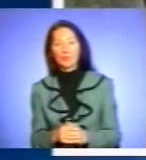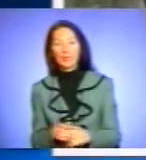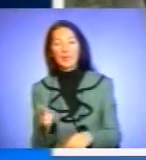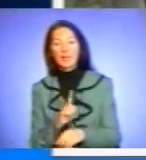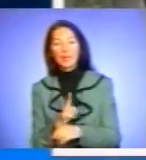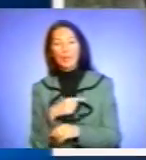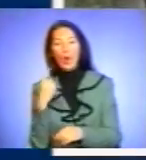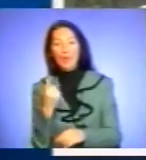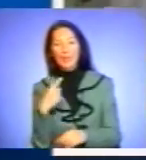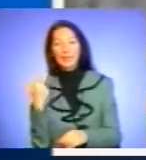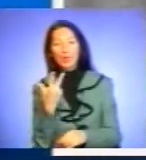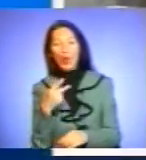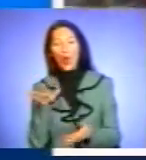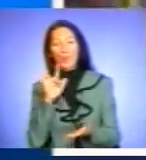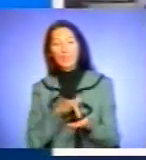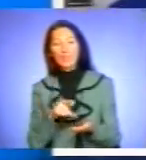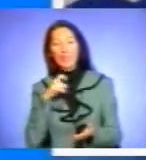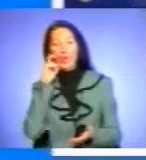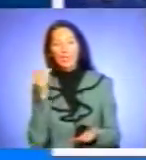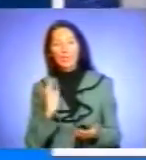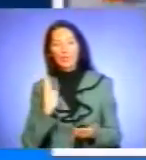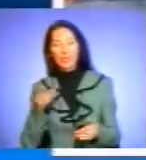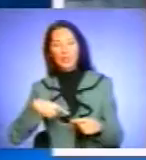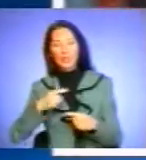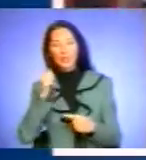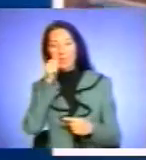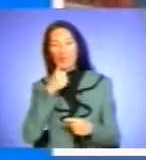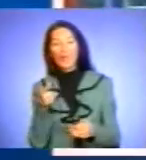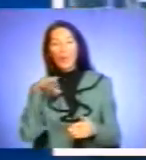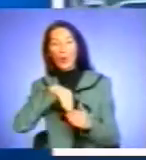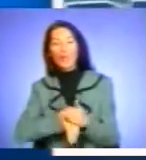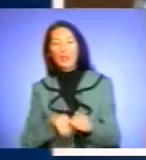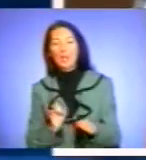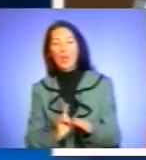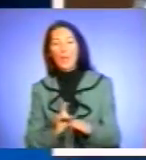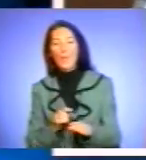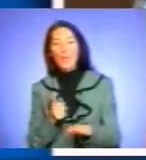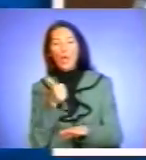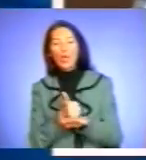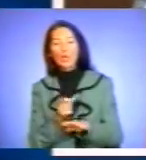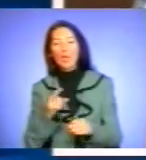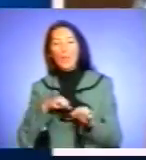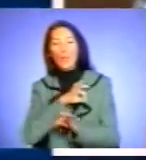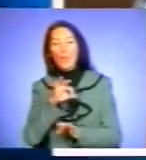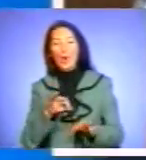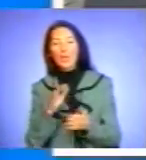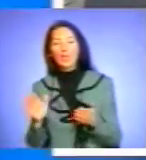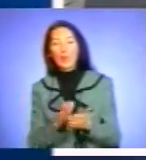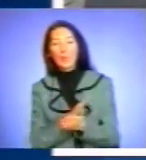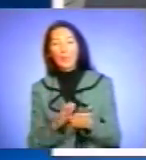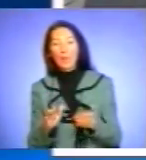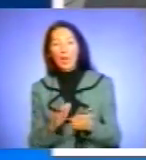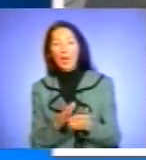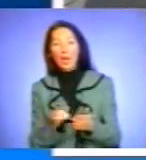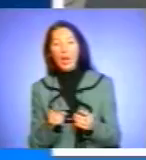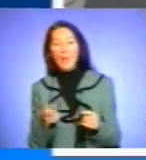Тернопіль – одне із трьох міст в Україні, де вже наступного року впровадять пілотний проект безконтактної системи оплати за проїзд – соціальна